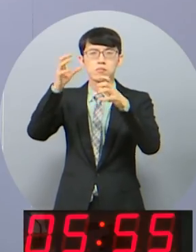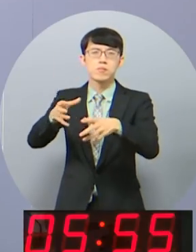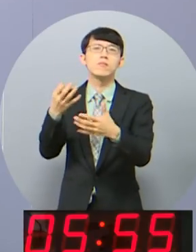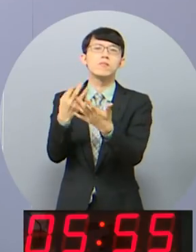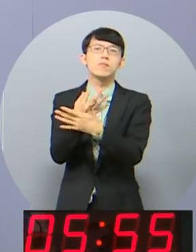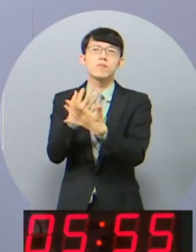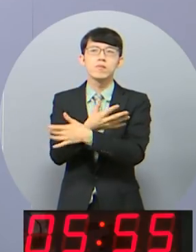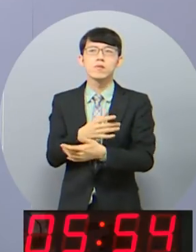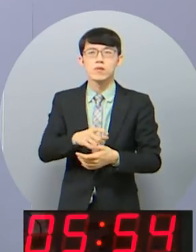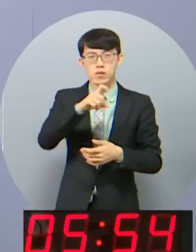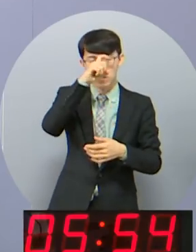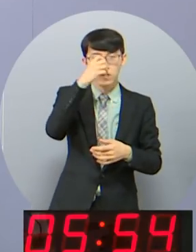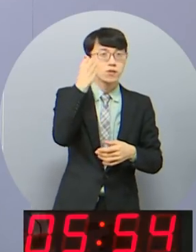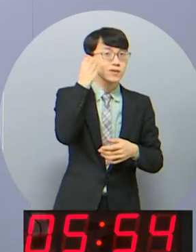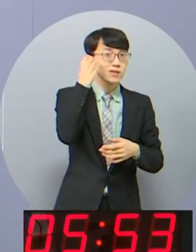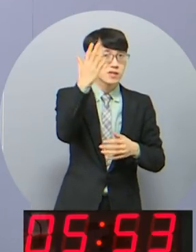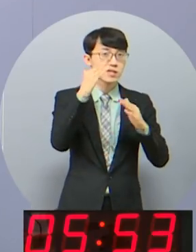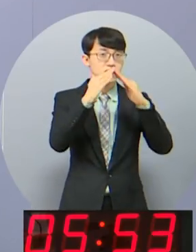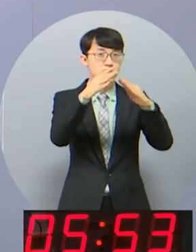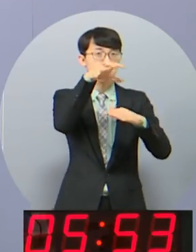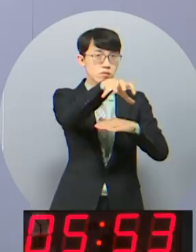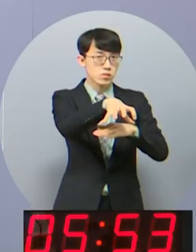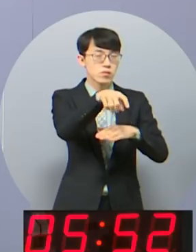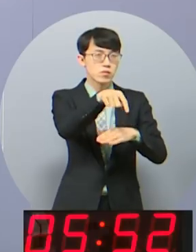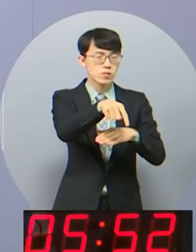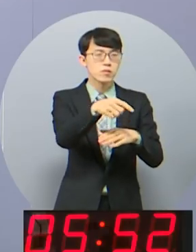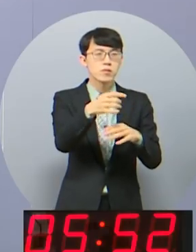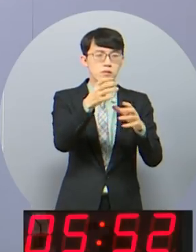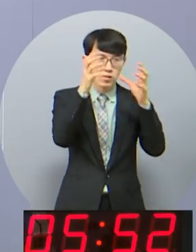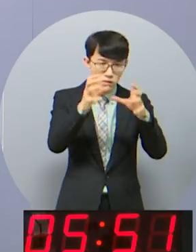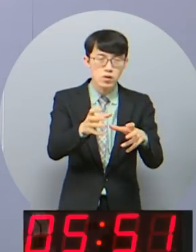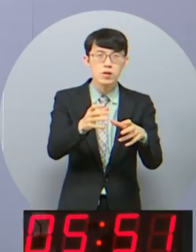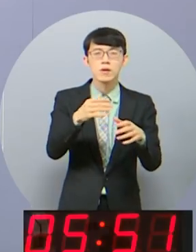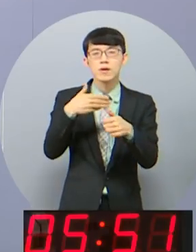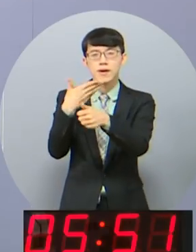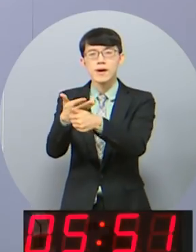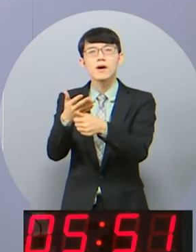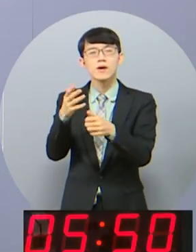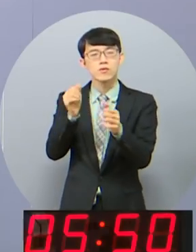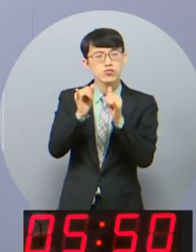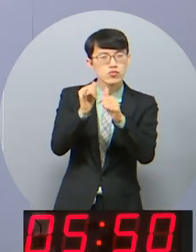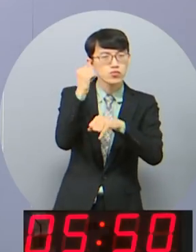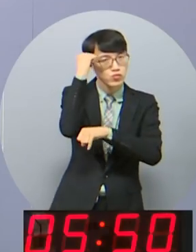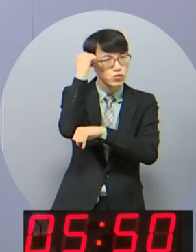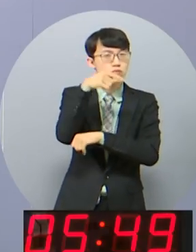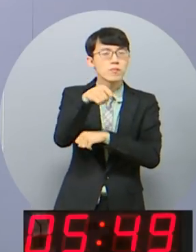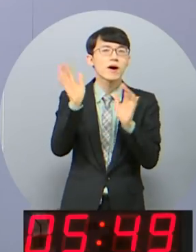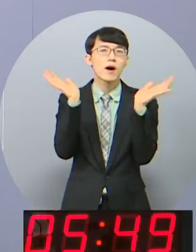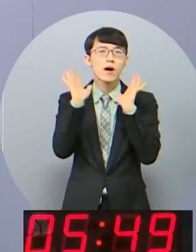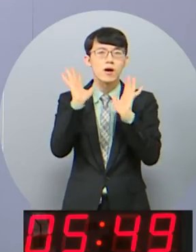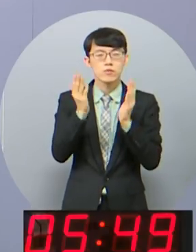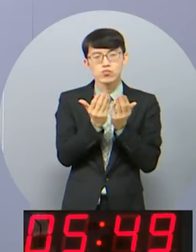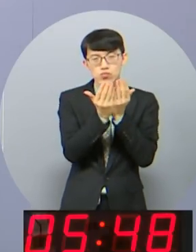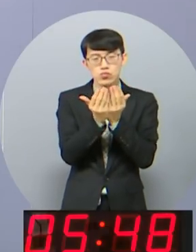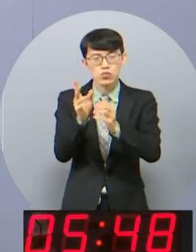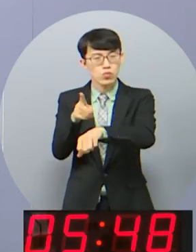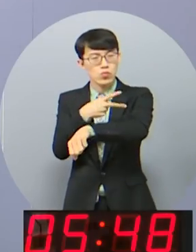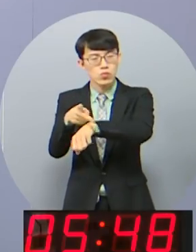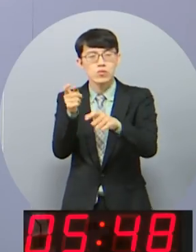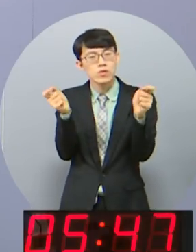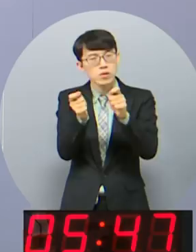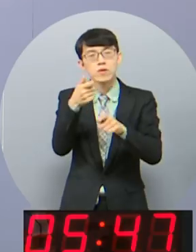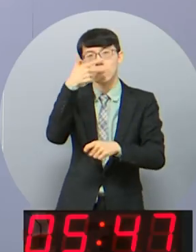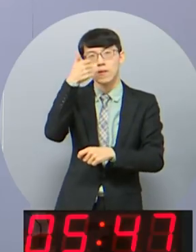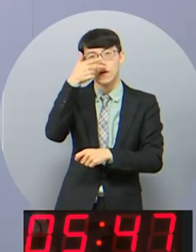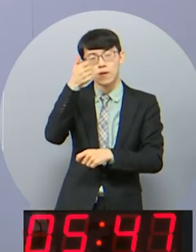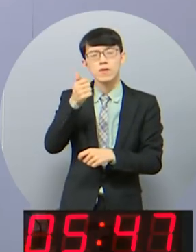镇就近，互伊遐要读书方便，免定坐车坐遐尼远去到外地。去读书，所以安尼